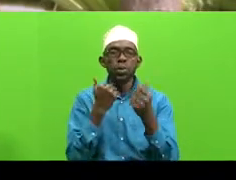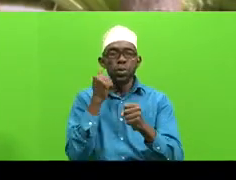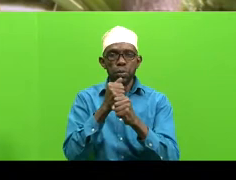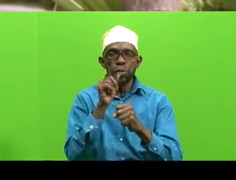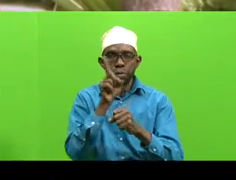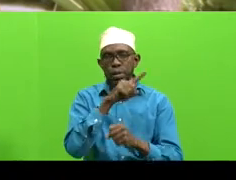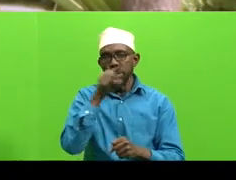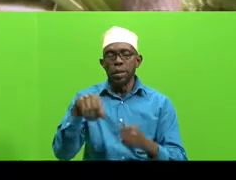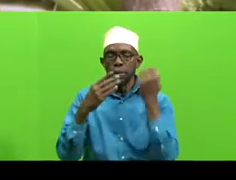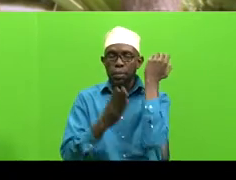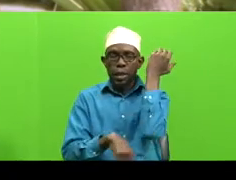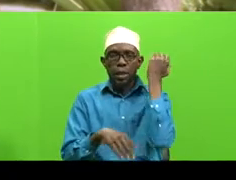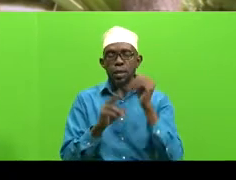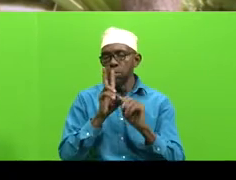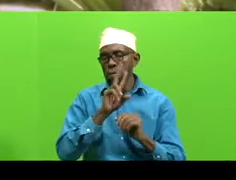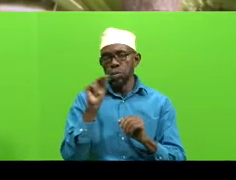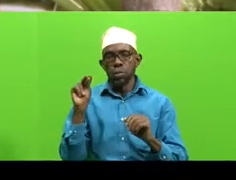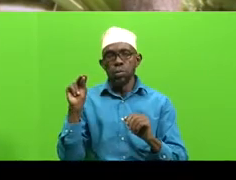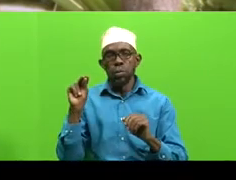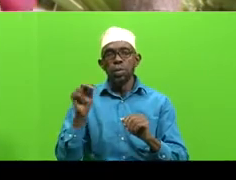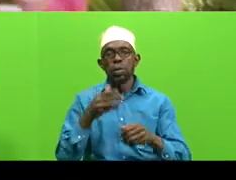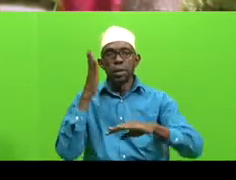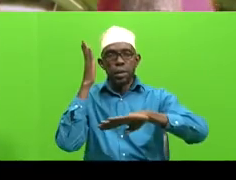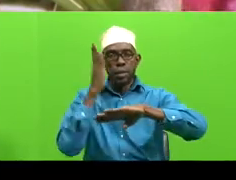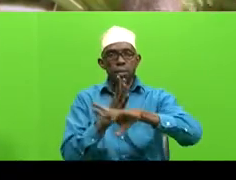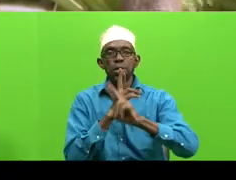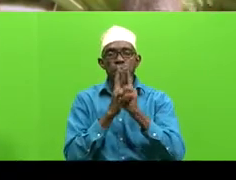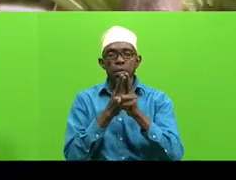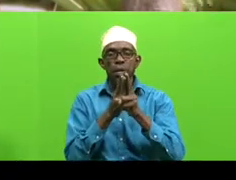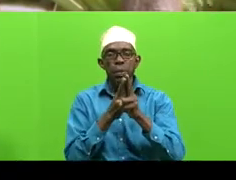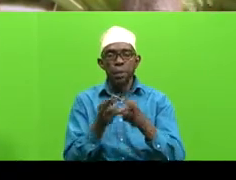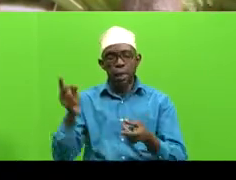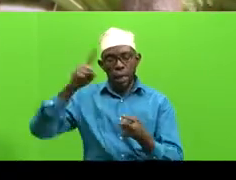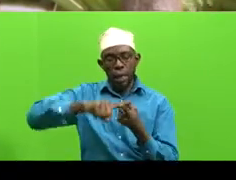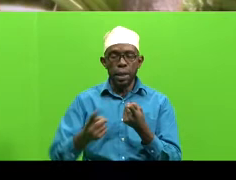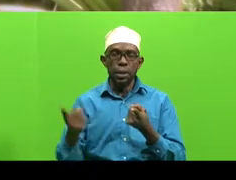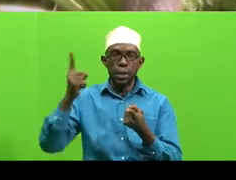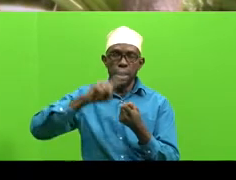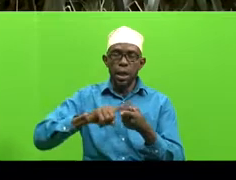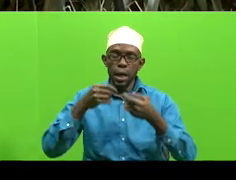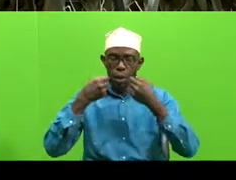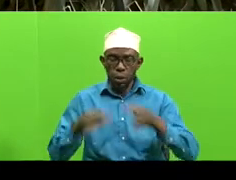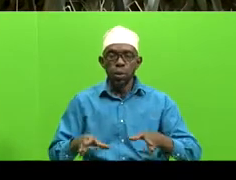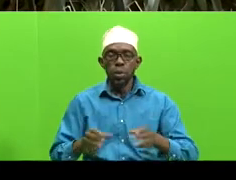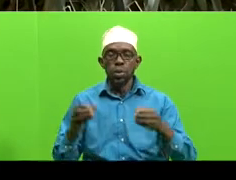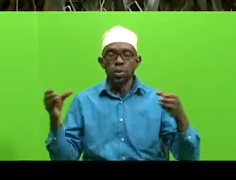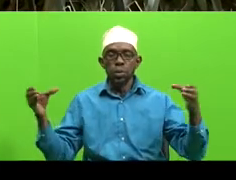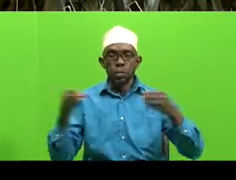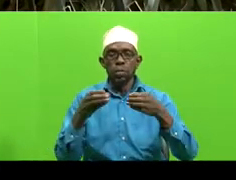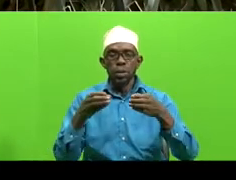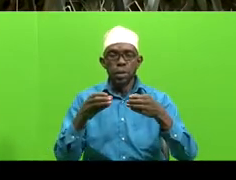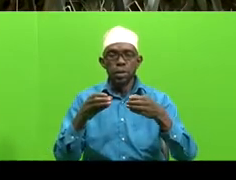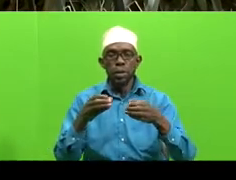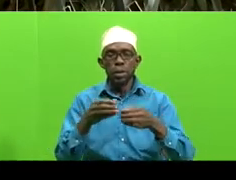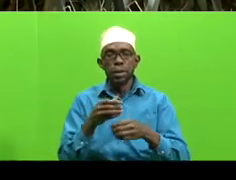la. Lakini kwa muktadha wa habari za uongo, ni kweli tunachangia katika kupotosha umma. Amchea journalism. Yeah. Pale